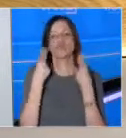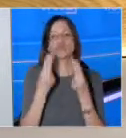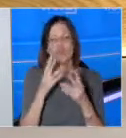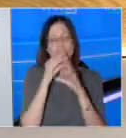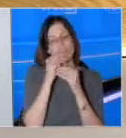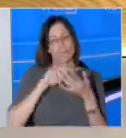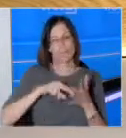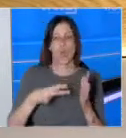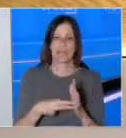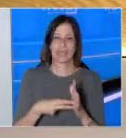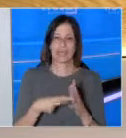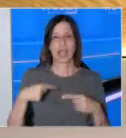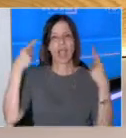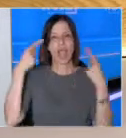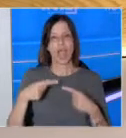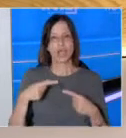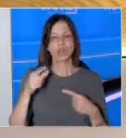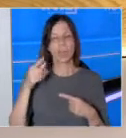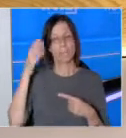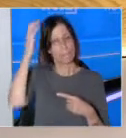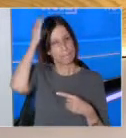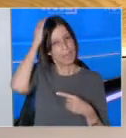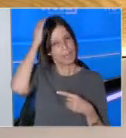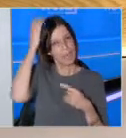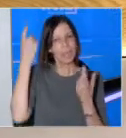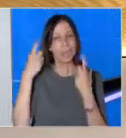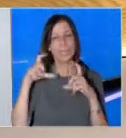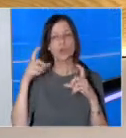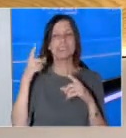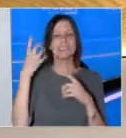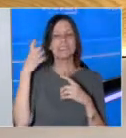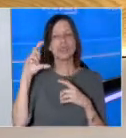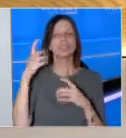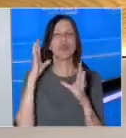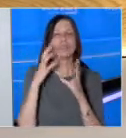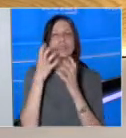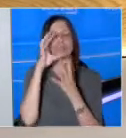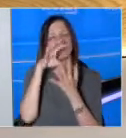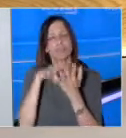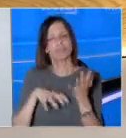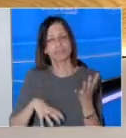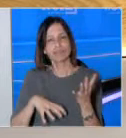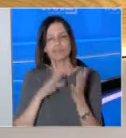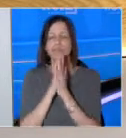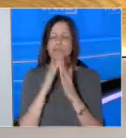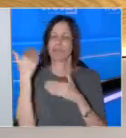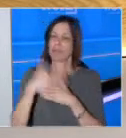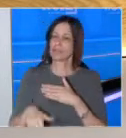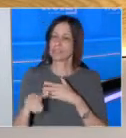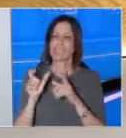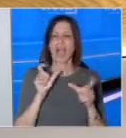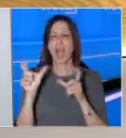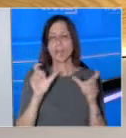על פוליטיקה. היום נפתלי בנט, יושב ראש ימינה, בפוסט מאוד מאוד מאוד ארוך, קורא להפסיק עם החרמות,